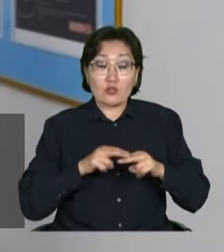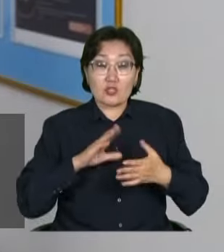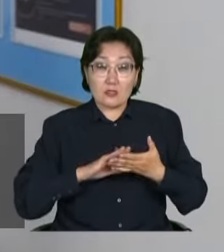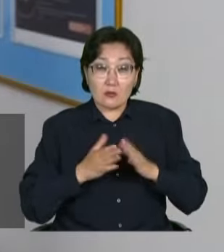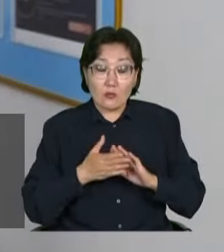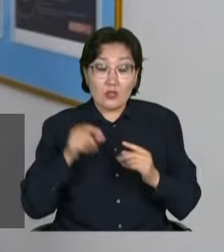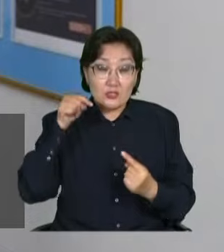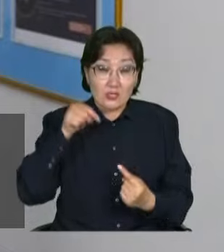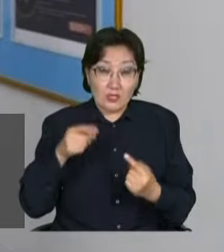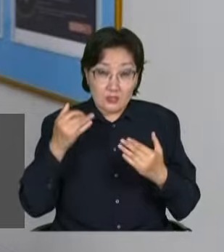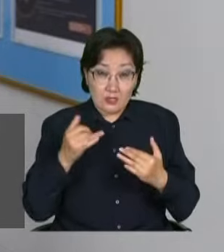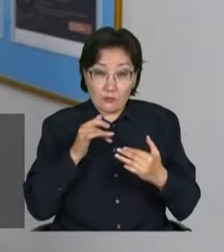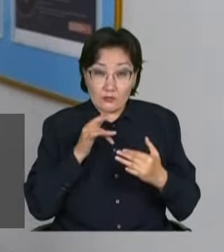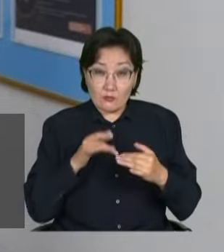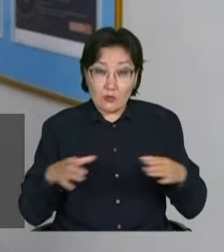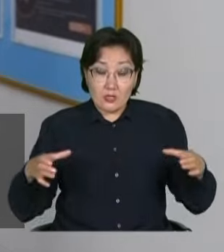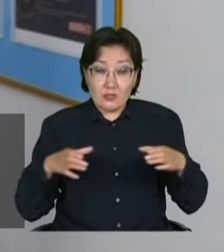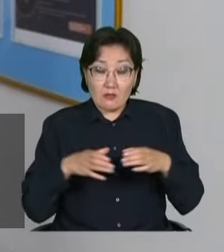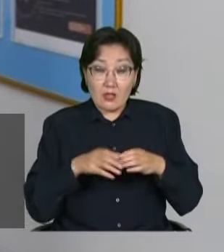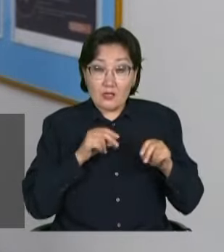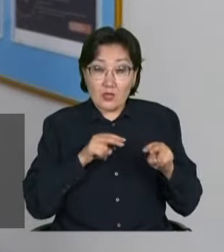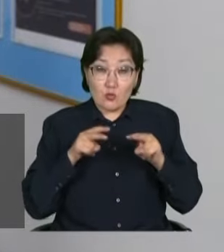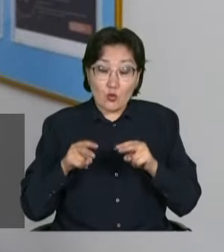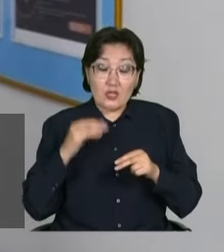бойынша қазір комитет контроль качества